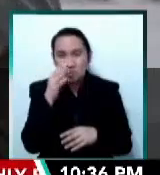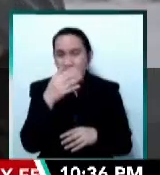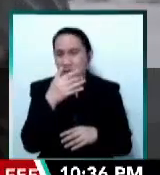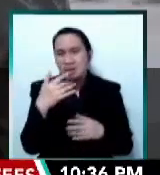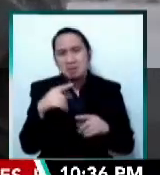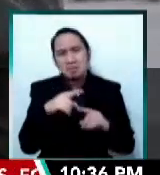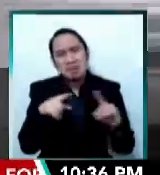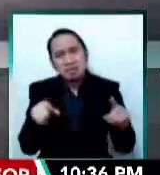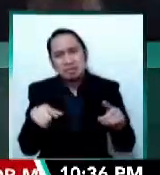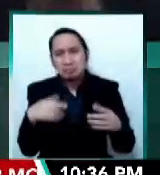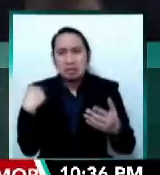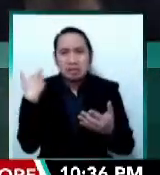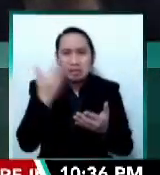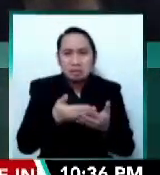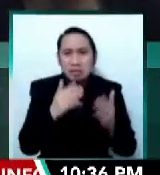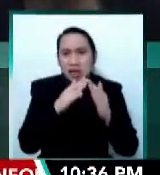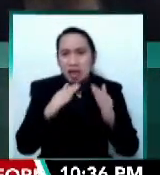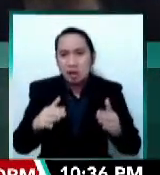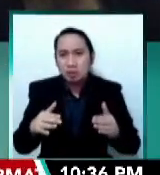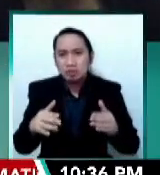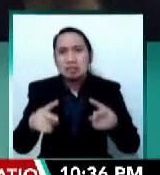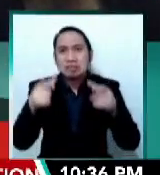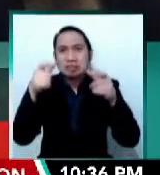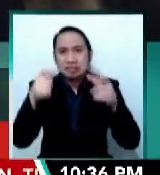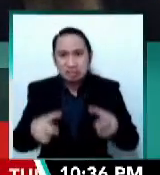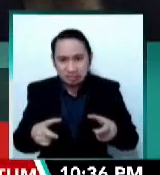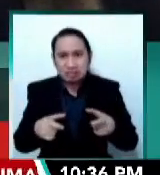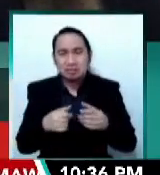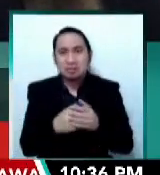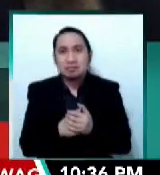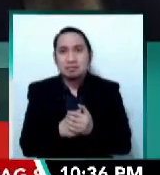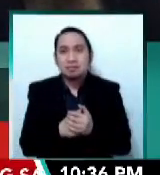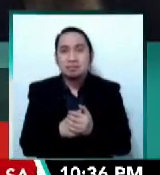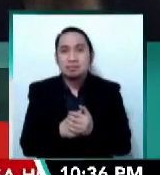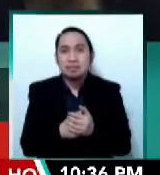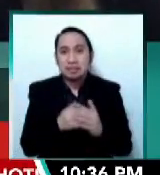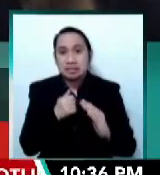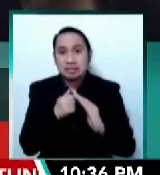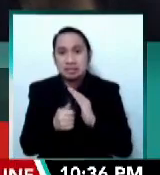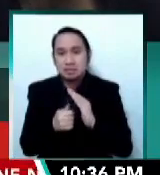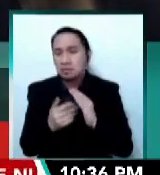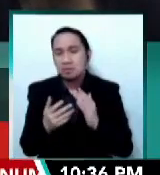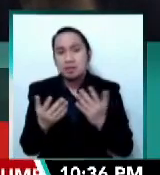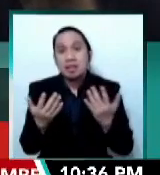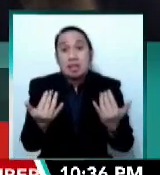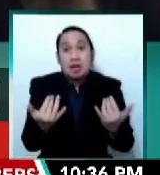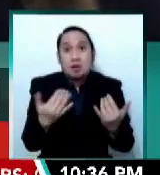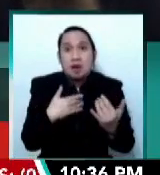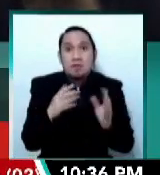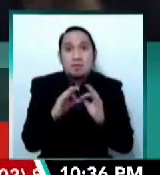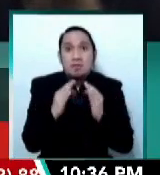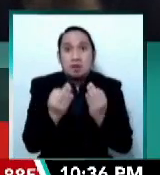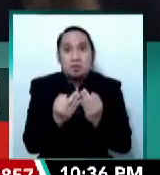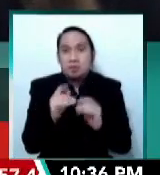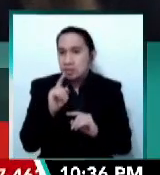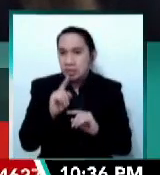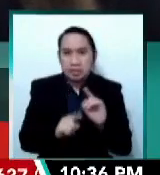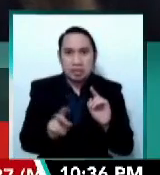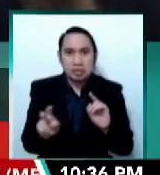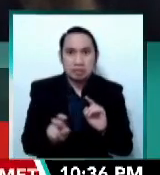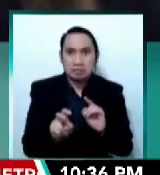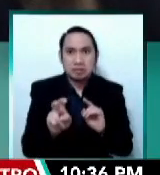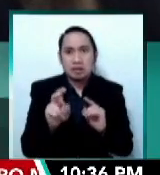sa bahay. In my family, in that case, we can't really go outside, we can't really travel a lot during those